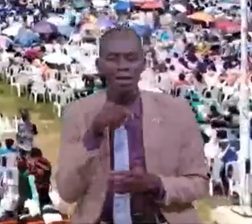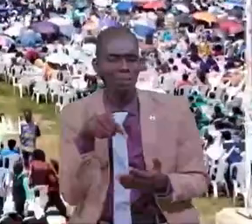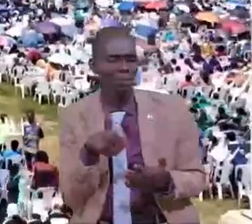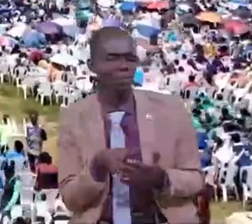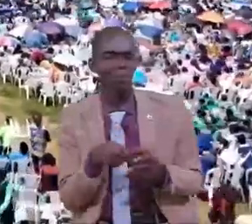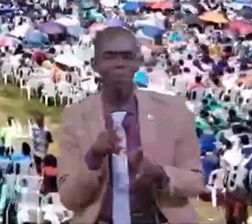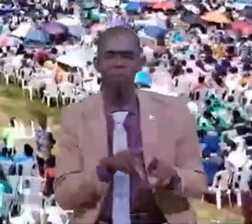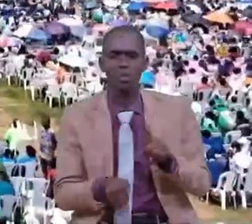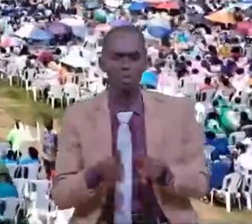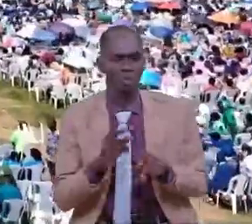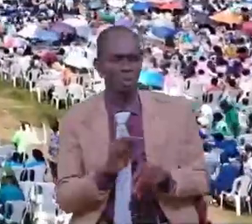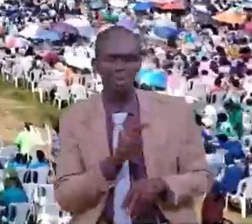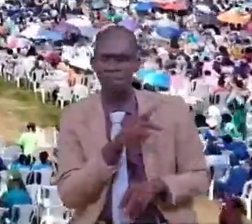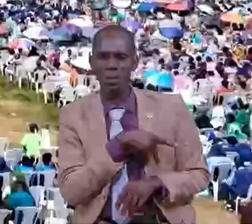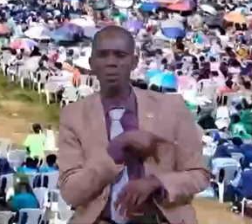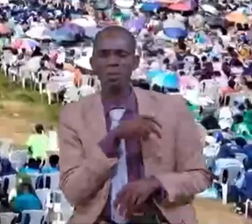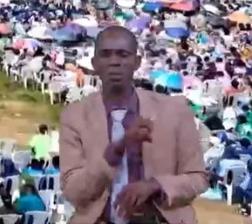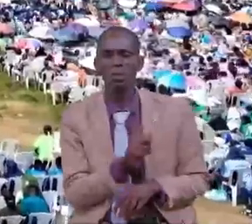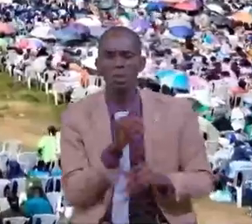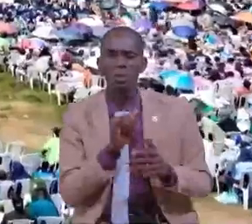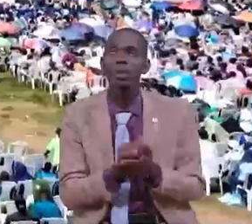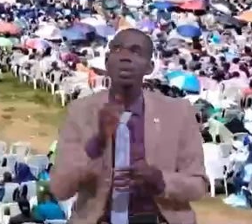Qui sont ces gens-là? Les personnalités